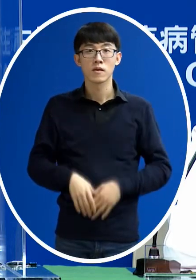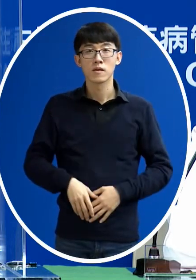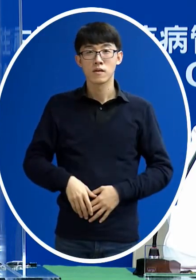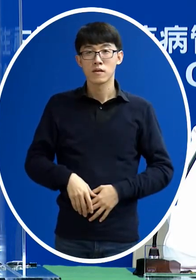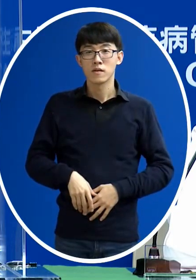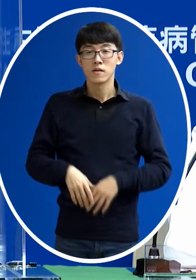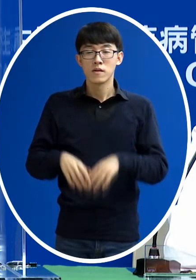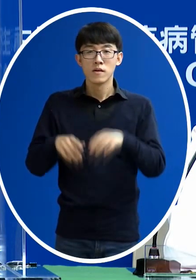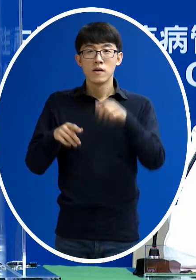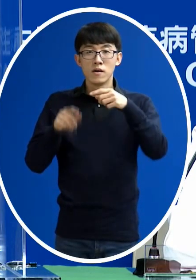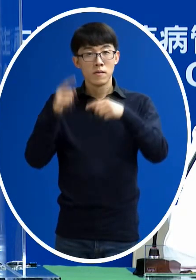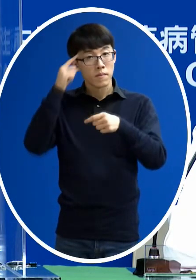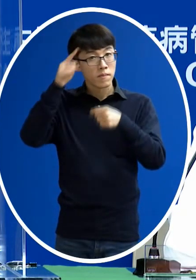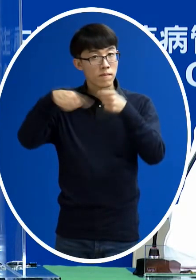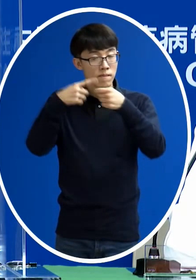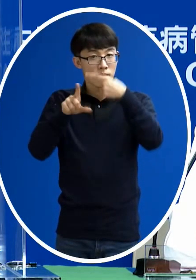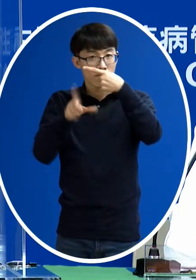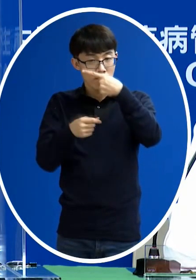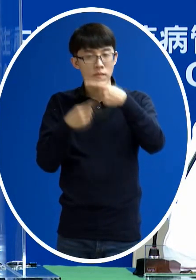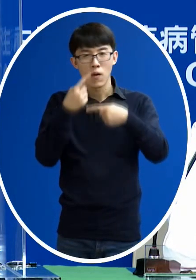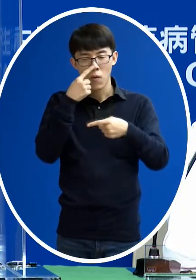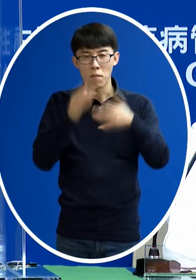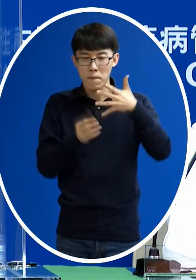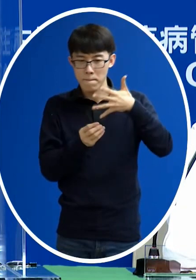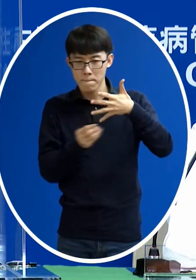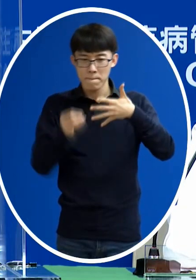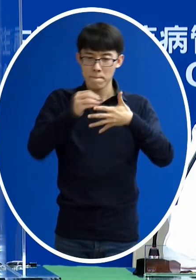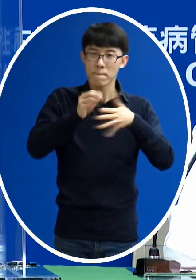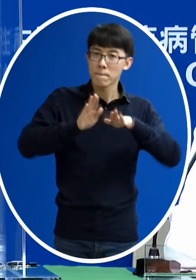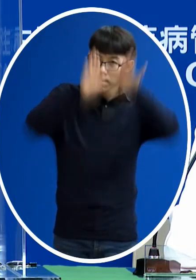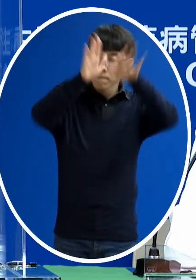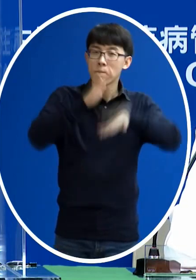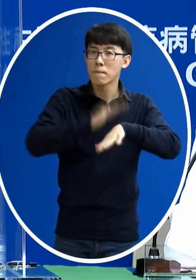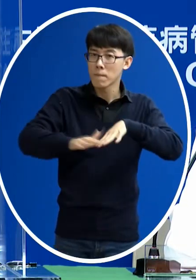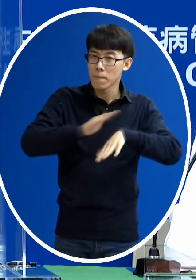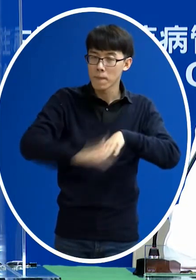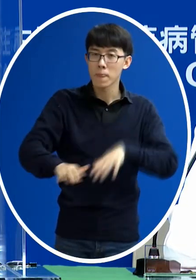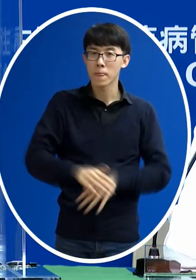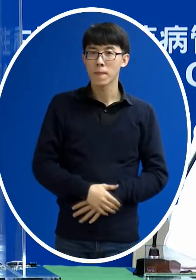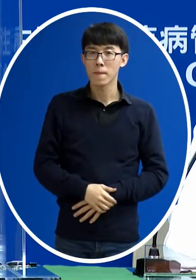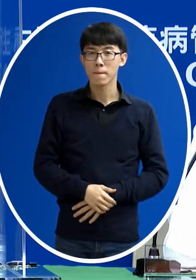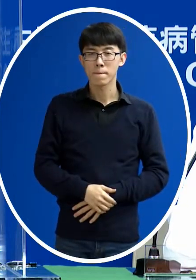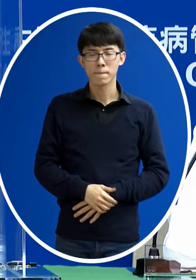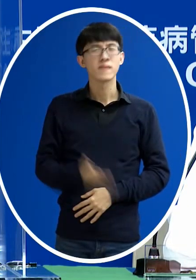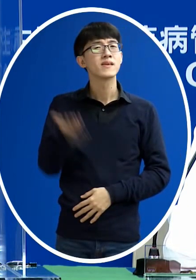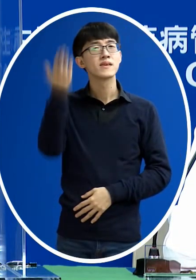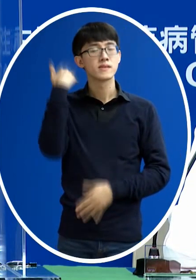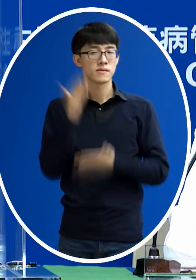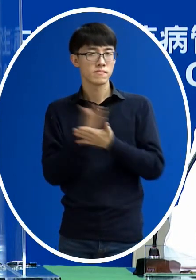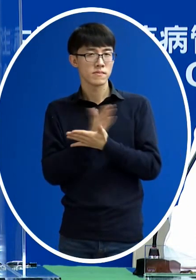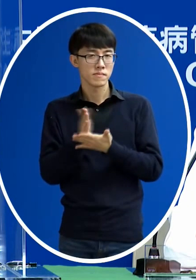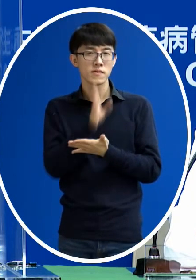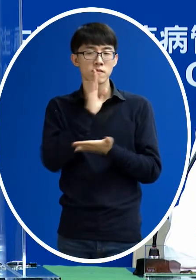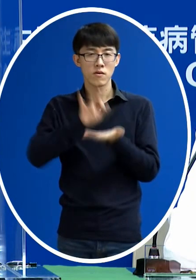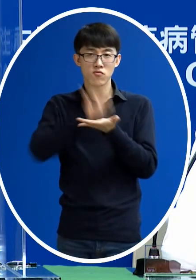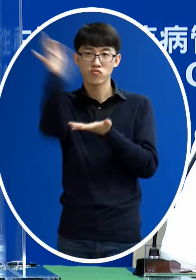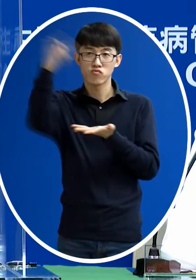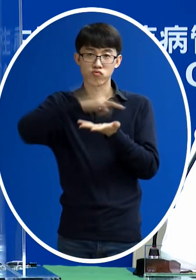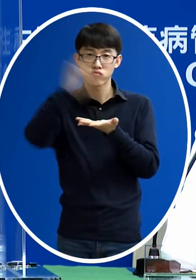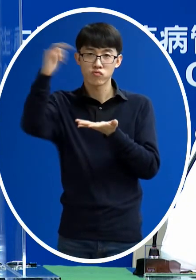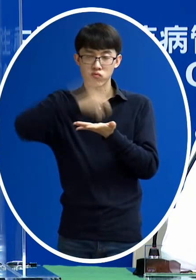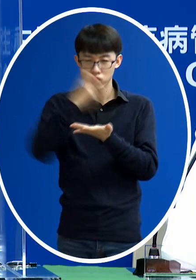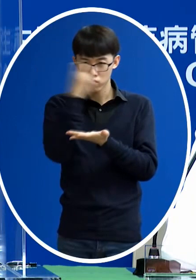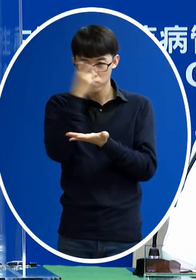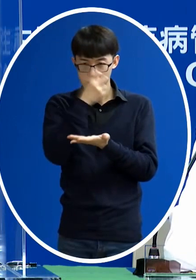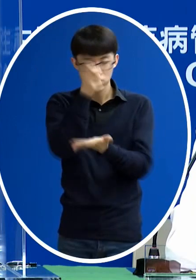哈，因为以前大家都是最占分最大的是所谓的一个边境哈，边境的管制，那我们